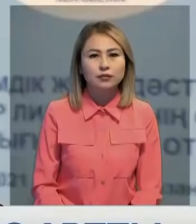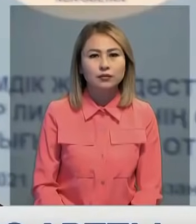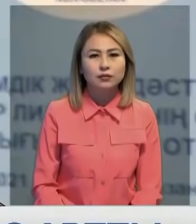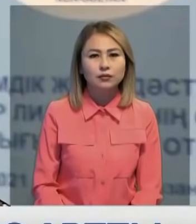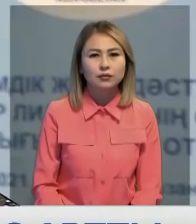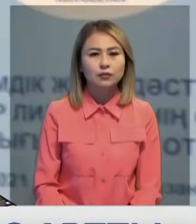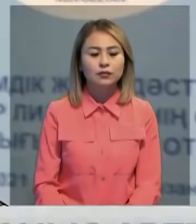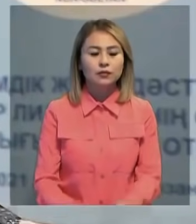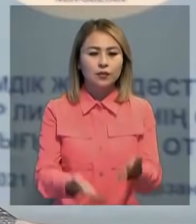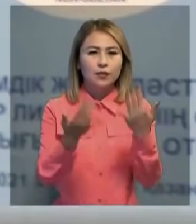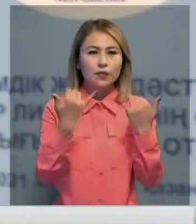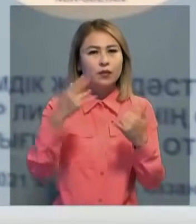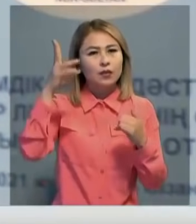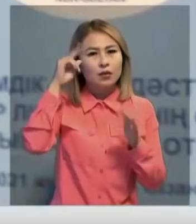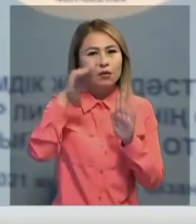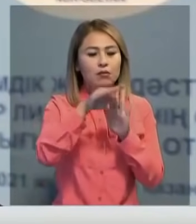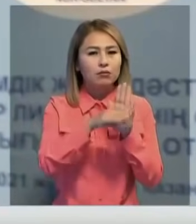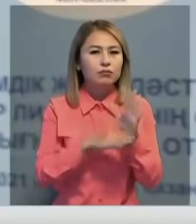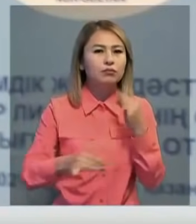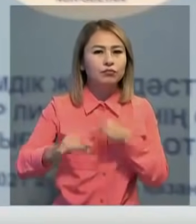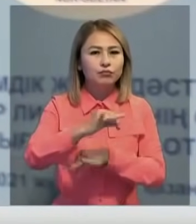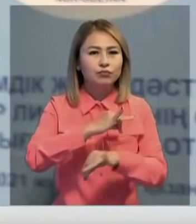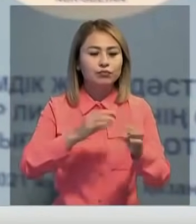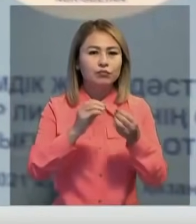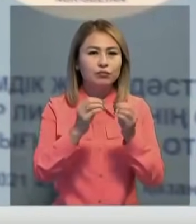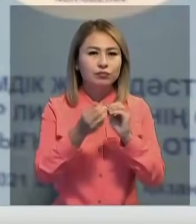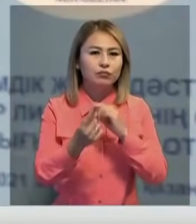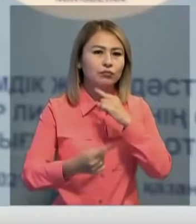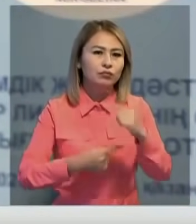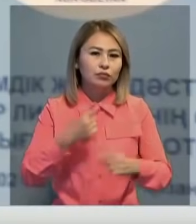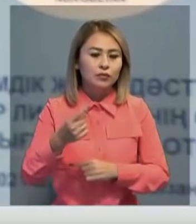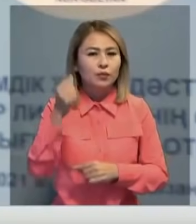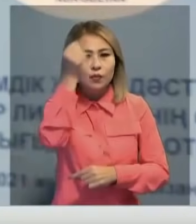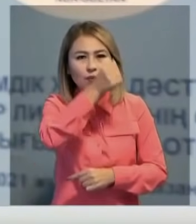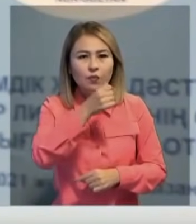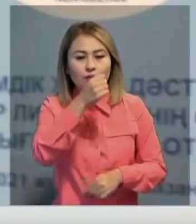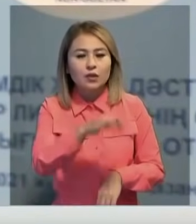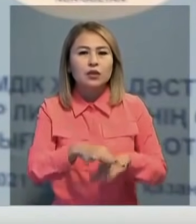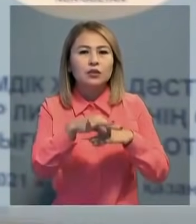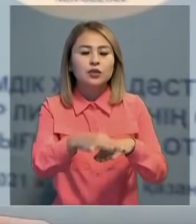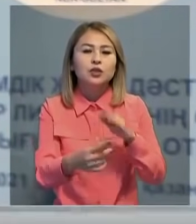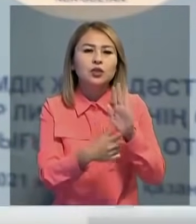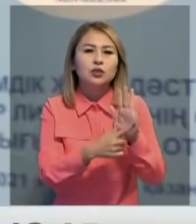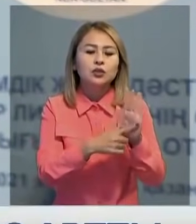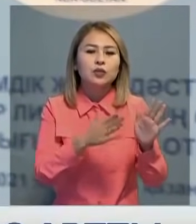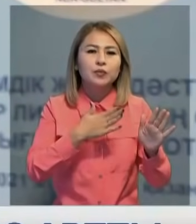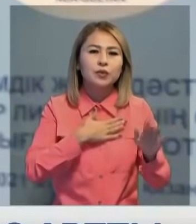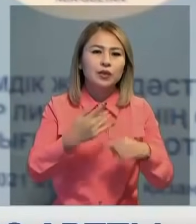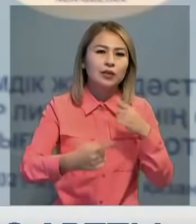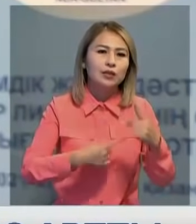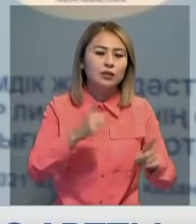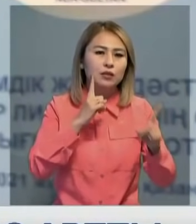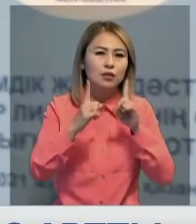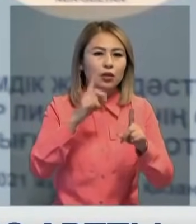Бүгінгі біздің күн тәртібіміздегі талқыланып жатқан мәселелер келесі жылдың өтетін 7-ші біздің кезекті съезіміздің